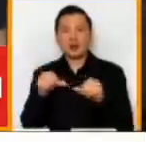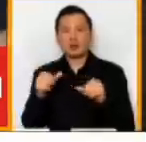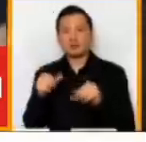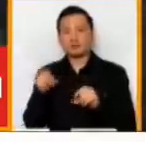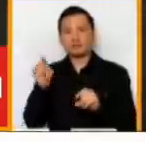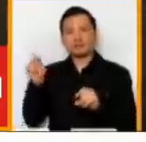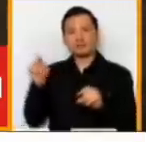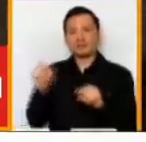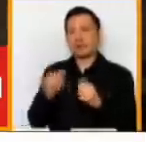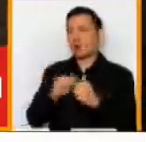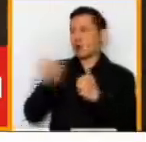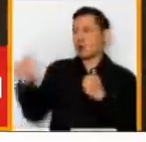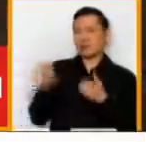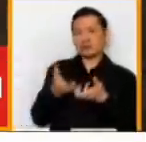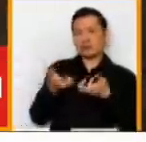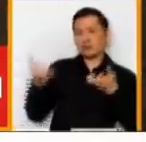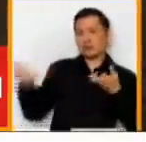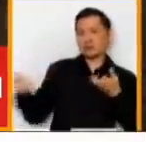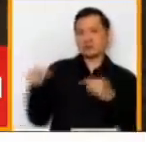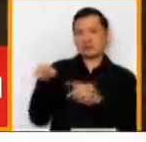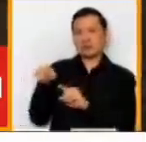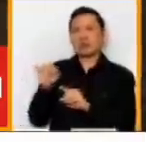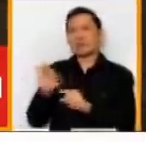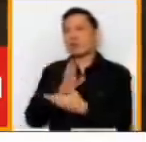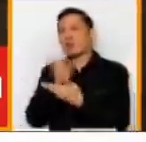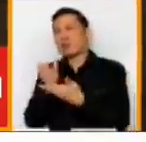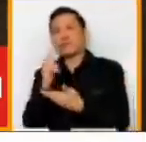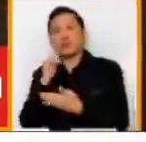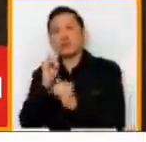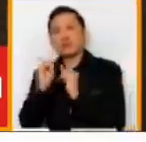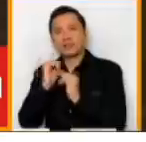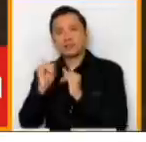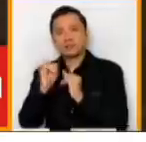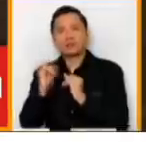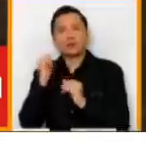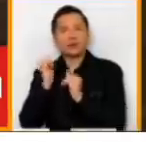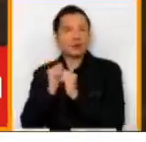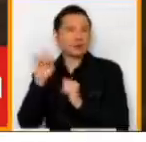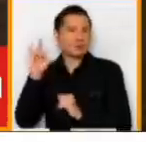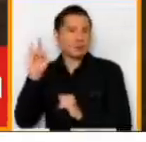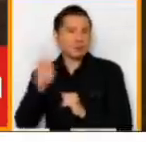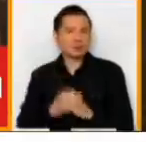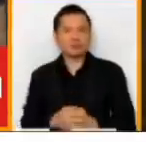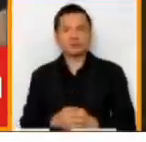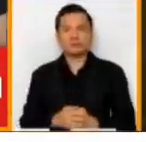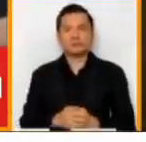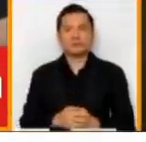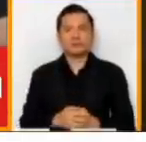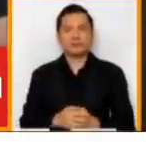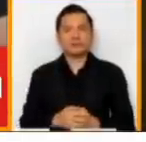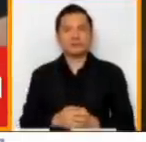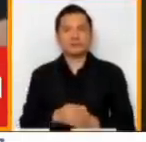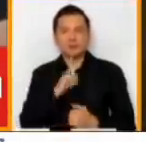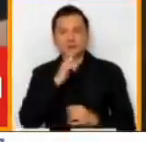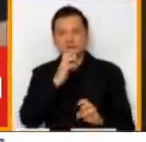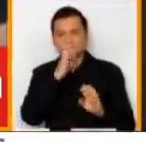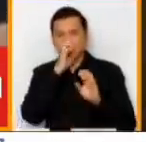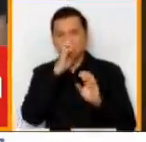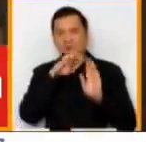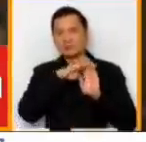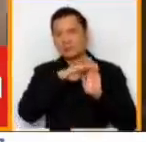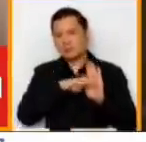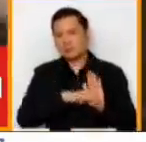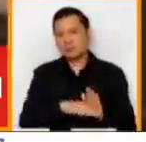camera. Pwede silang pumunta dyan para magpa-interview. So, stricto yung pinapatupad dito na